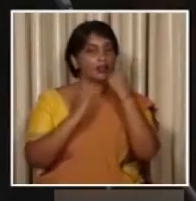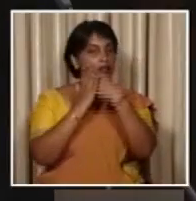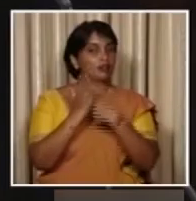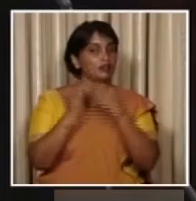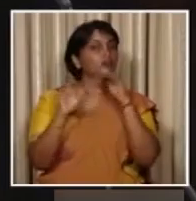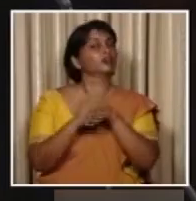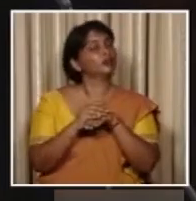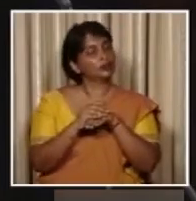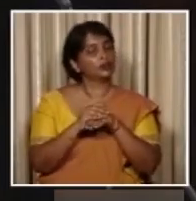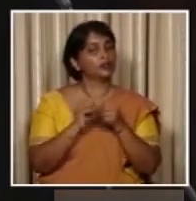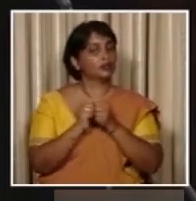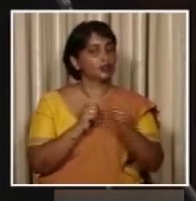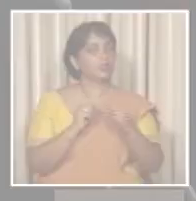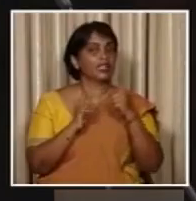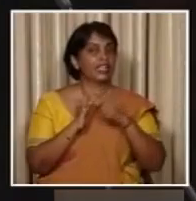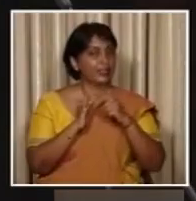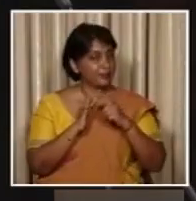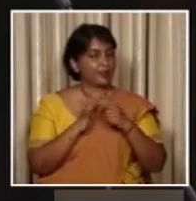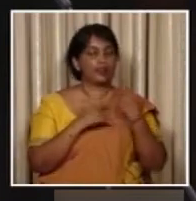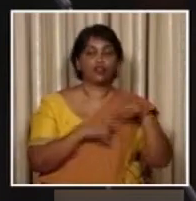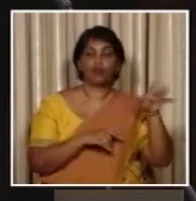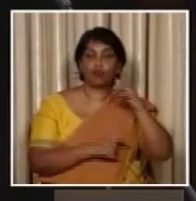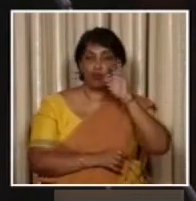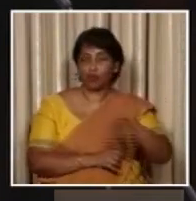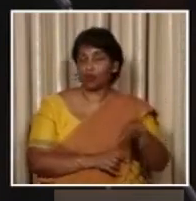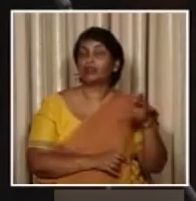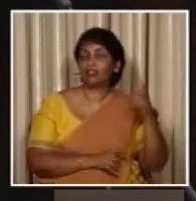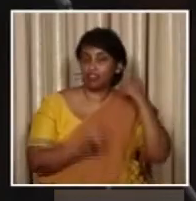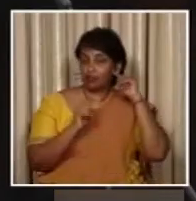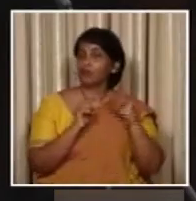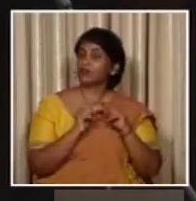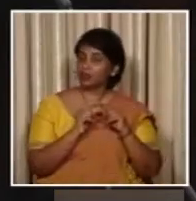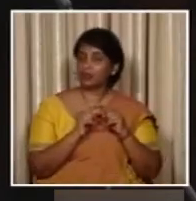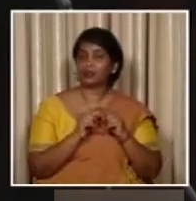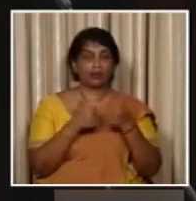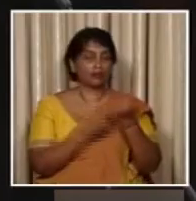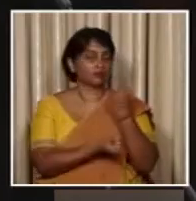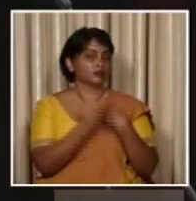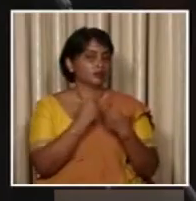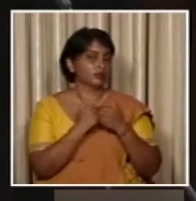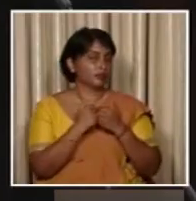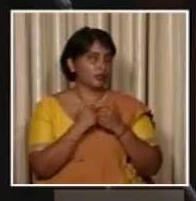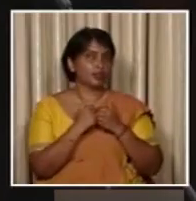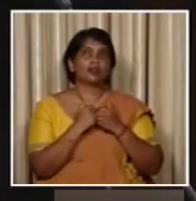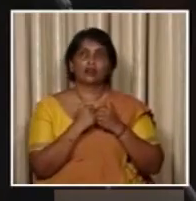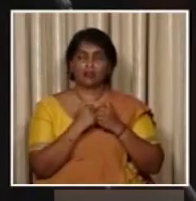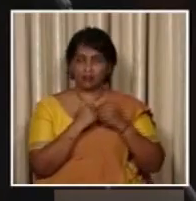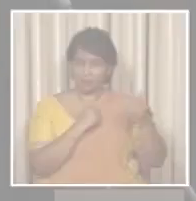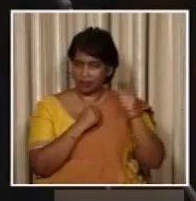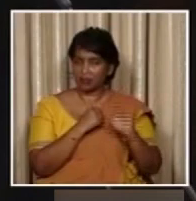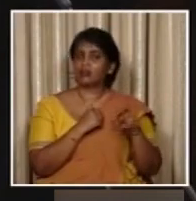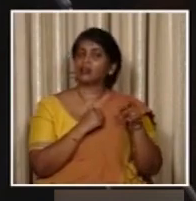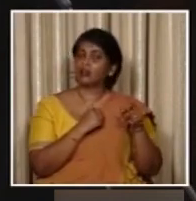ලෙස කටයුතු කළ ඊබ්‍රාහිම් සහ ඔහුගේ පුතුන්ට විරුද්ධව සාධාරණ විමර්ශනය සිදුවේද යන්න